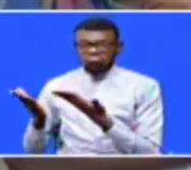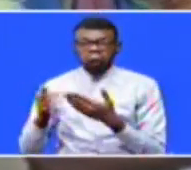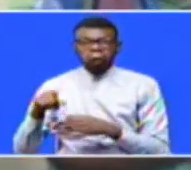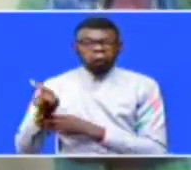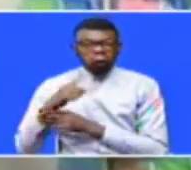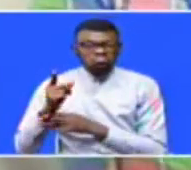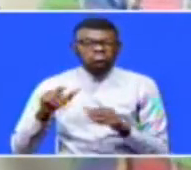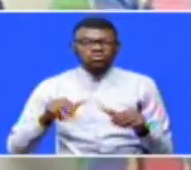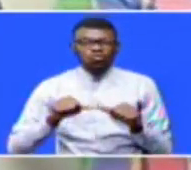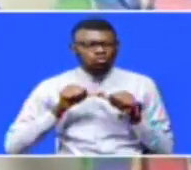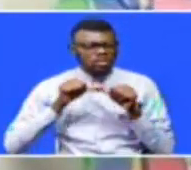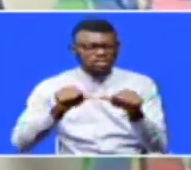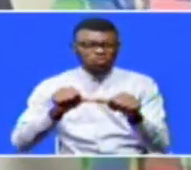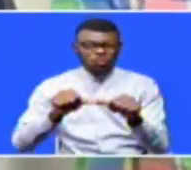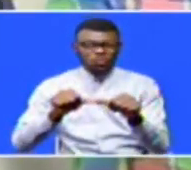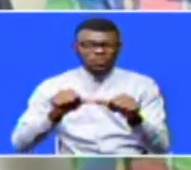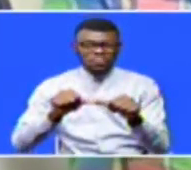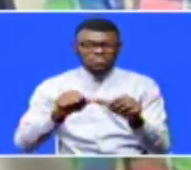arrested.